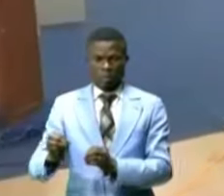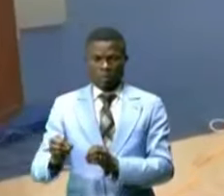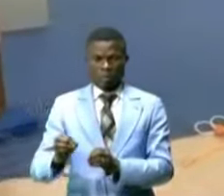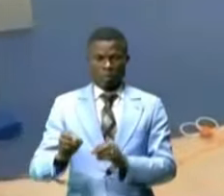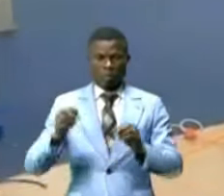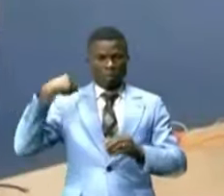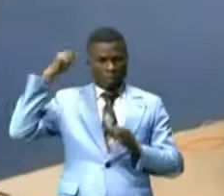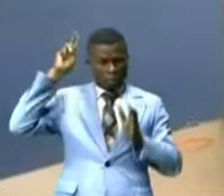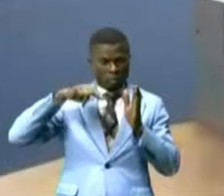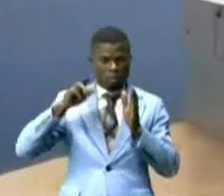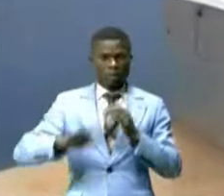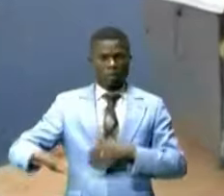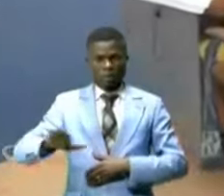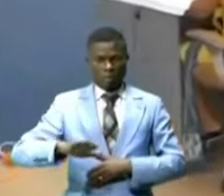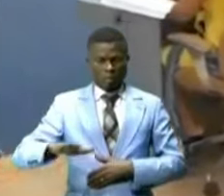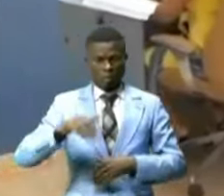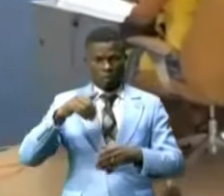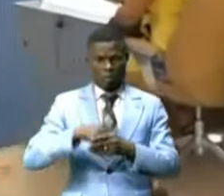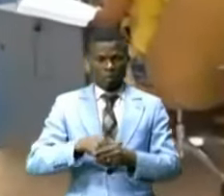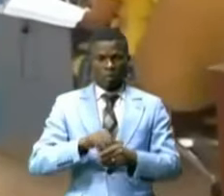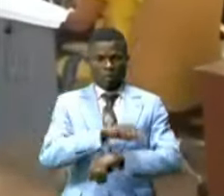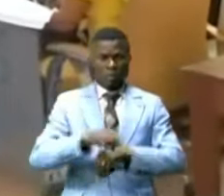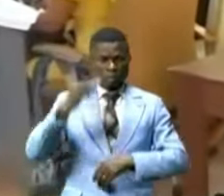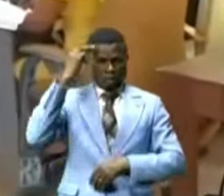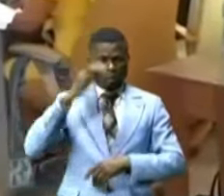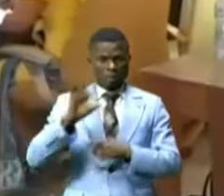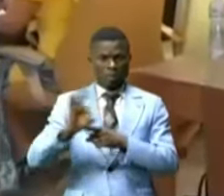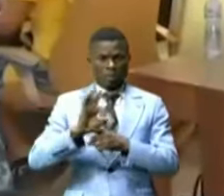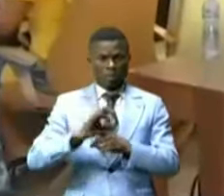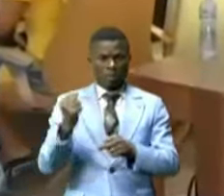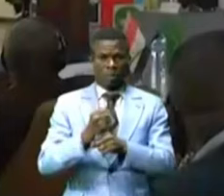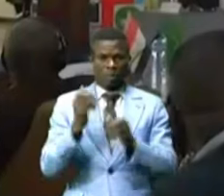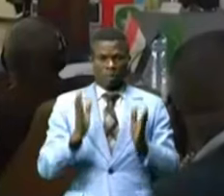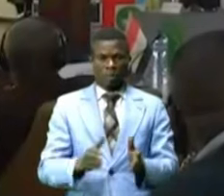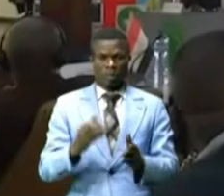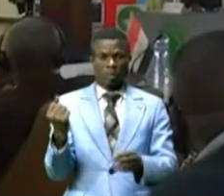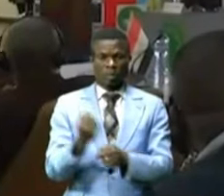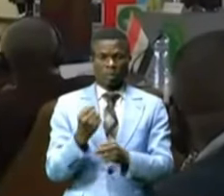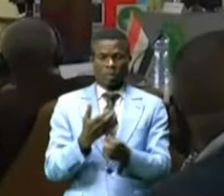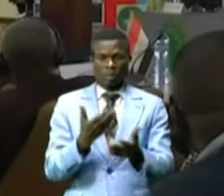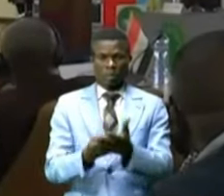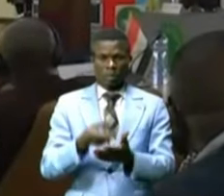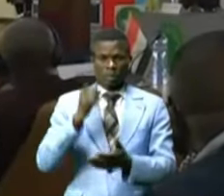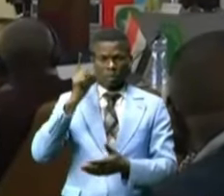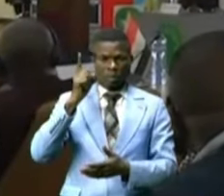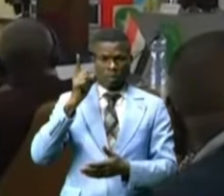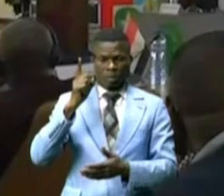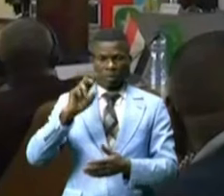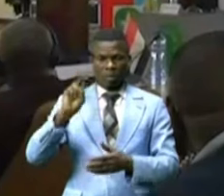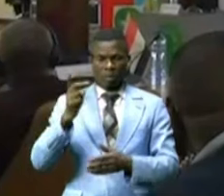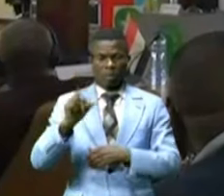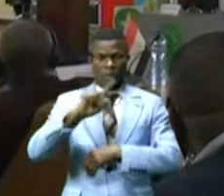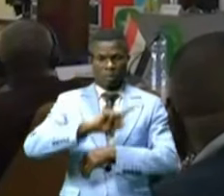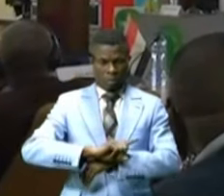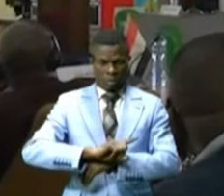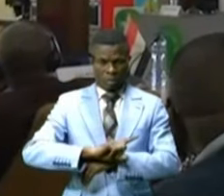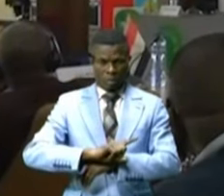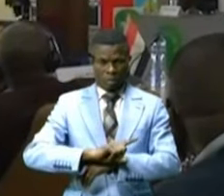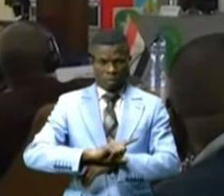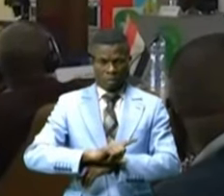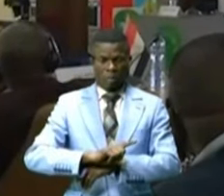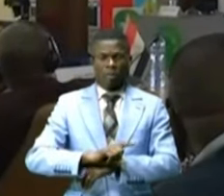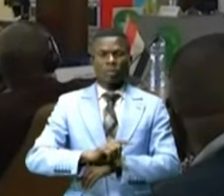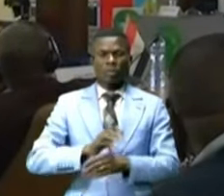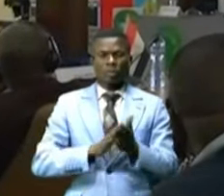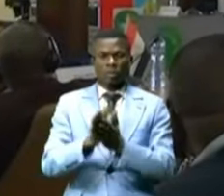gouvernement de la République à travers les ministères de la formation professionnelle et métiers. Les premiers et les deuxièmes jours étaient